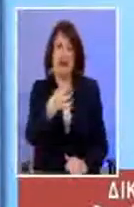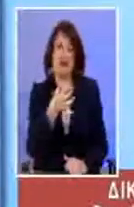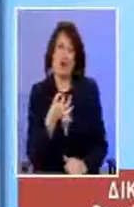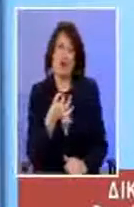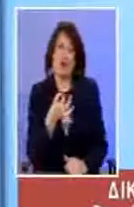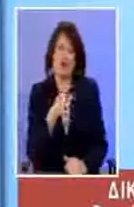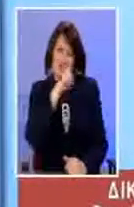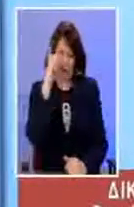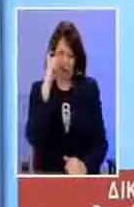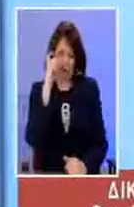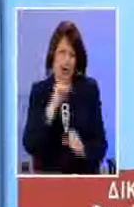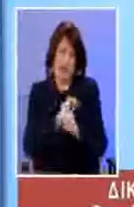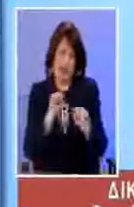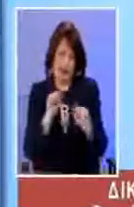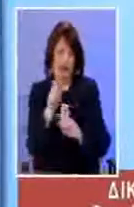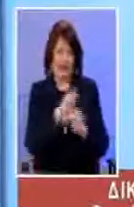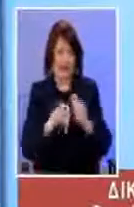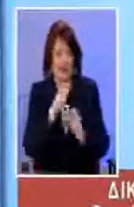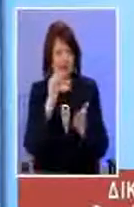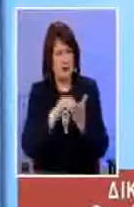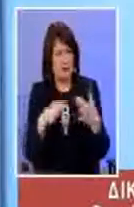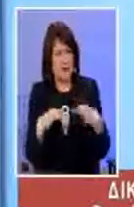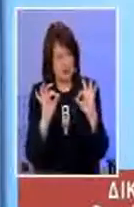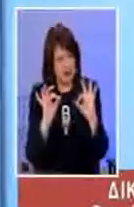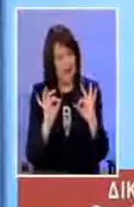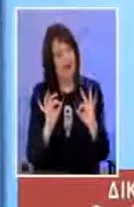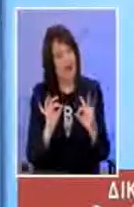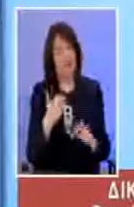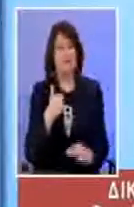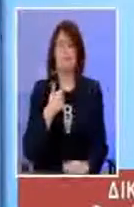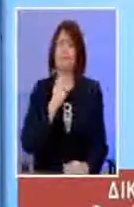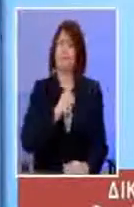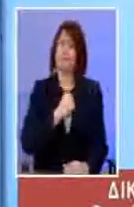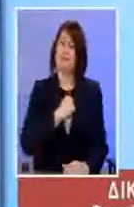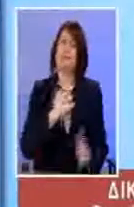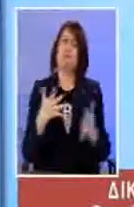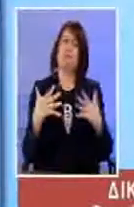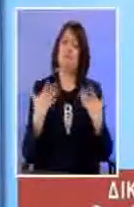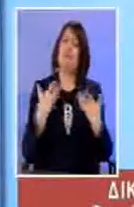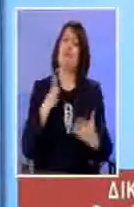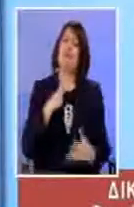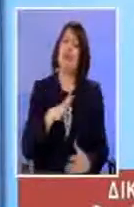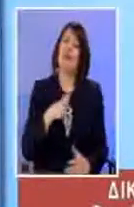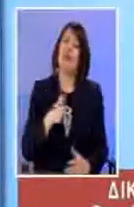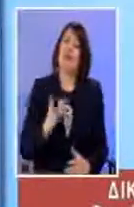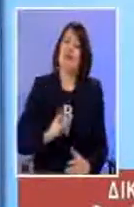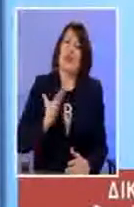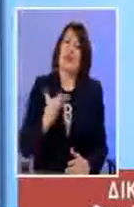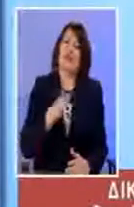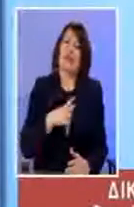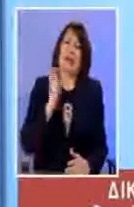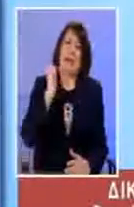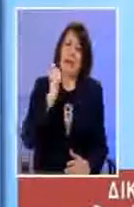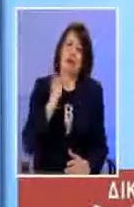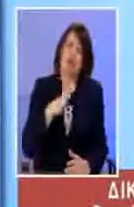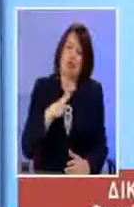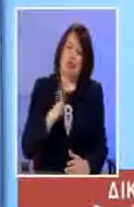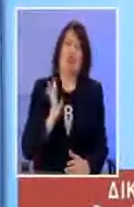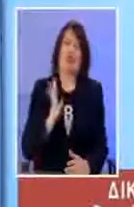να τα χαλάσουμε, βεβαίως. Εγώ πιστεύω ότι αν υπάρξει η διάθεση, η βούληση, μπορούν να γίνουν